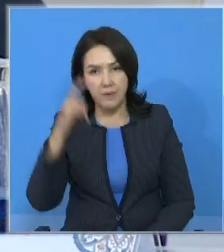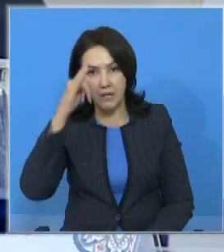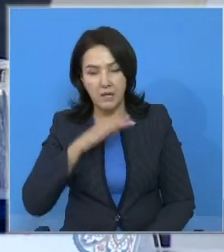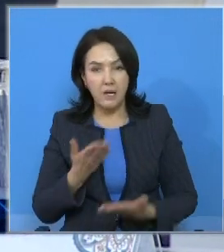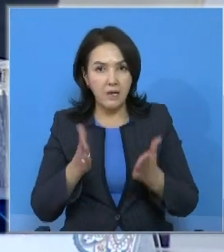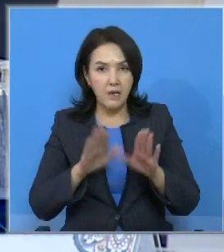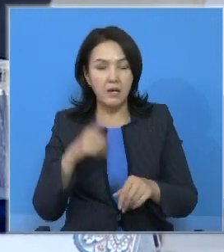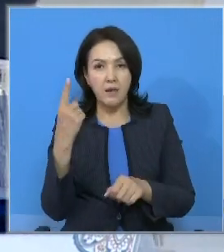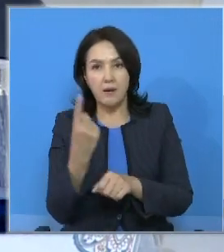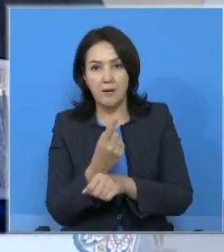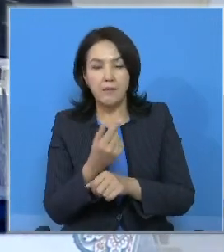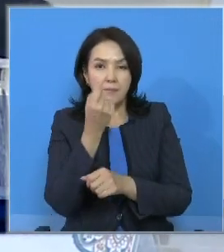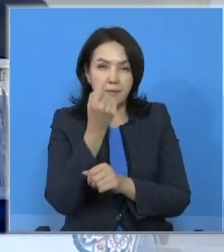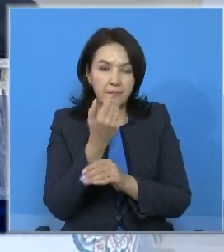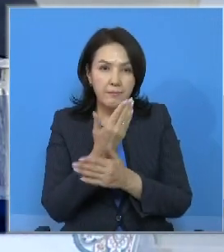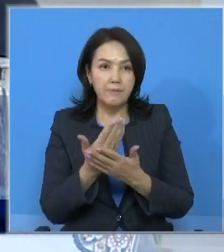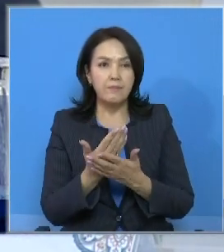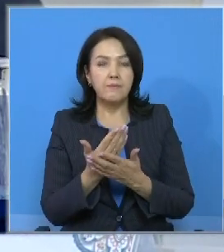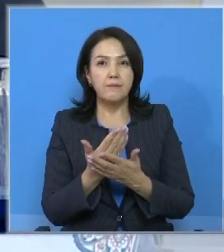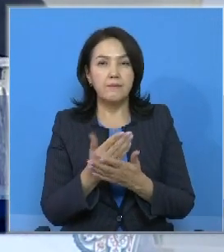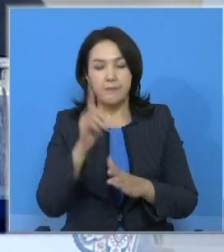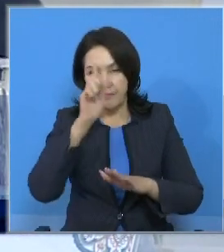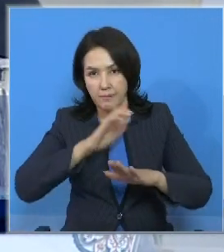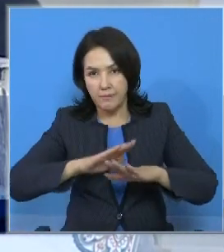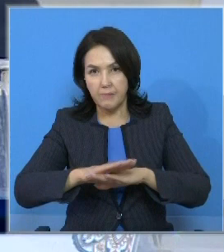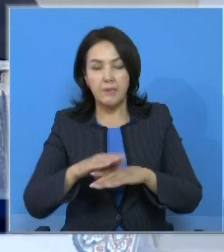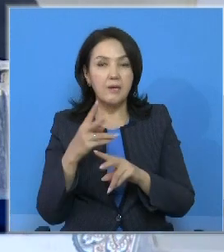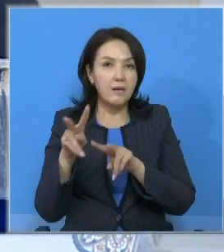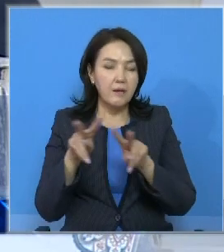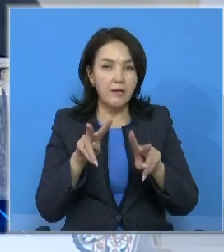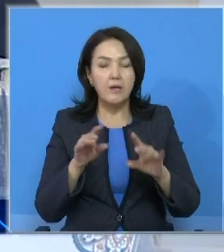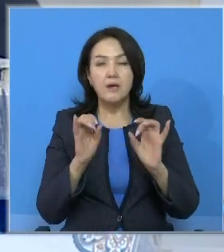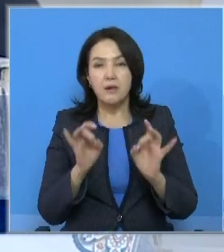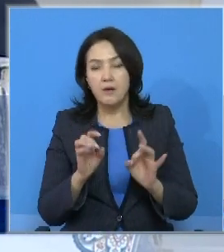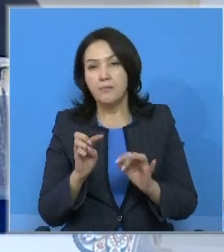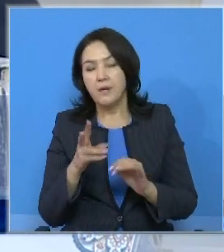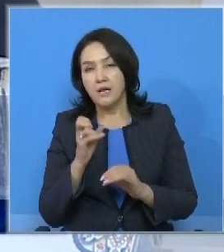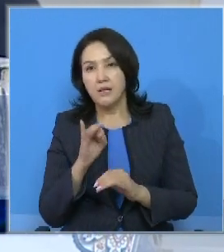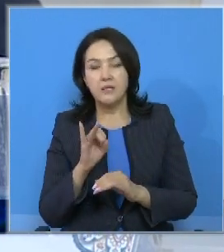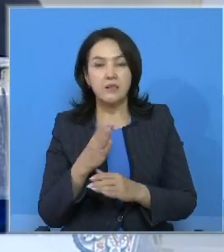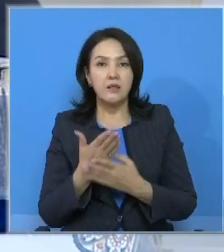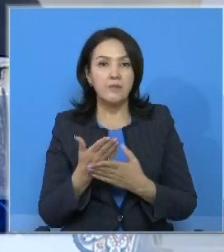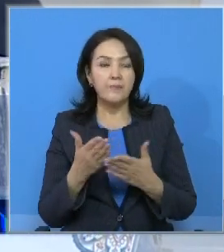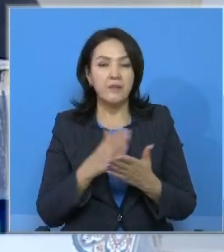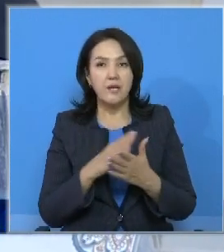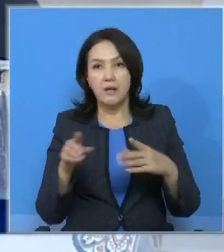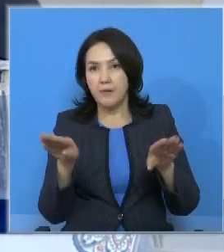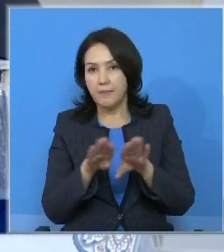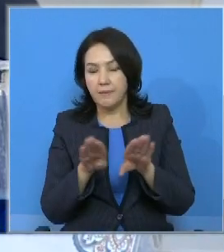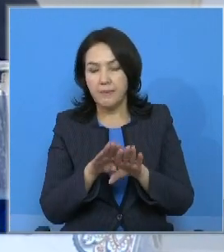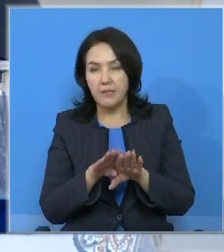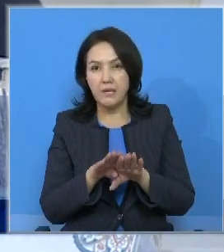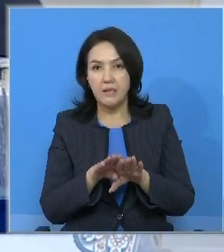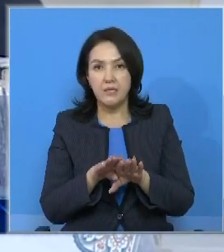Казахстан остается одним из немногих государств, соблюдающих реальный нейтралитет, даже в сравнении со странами,